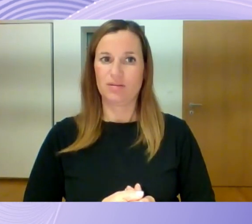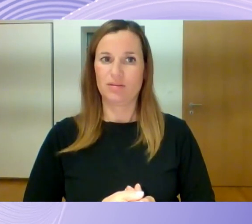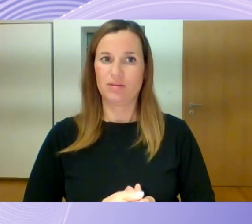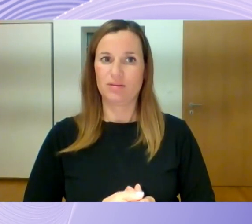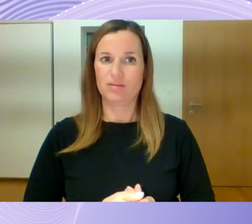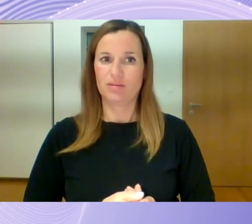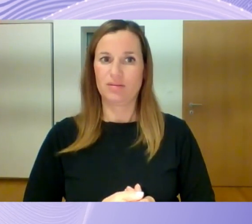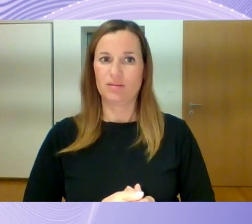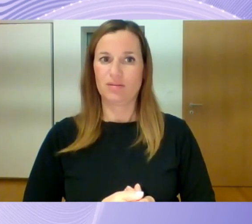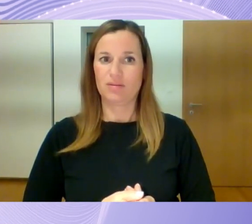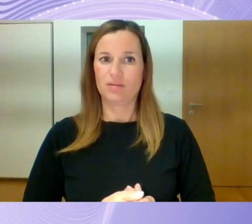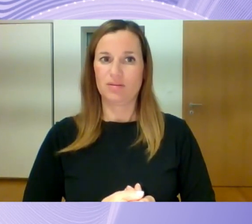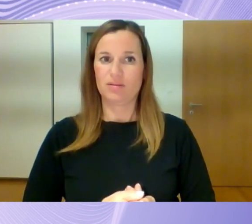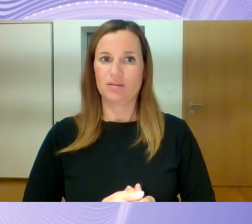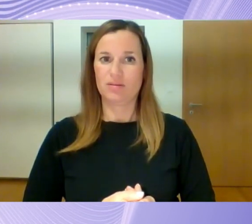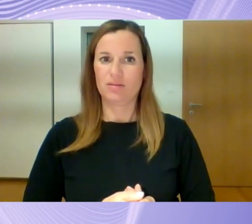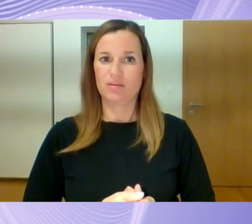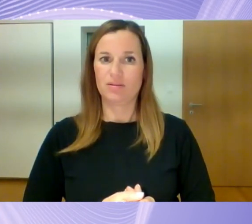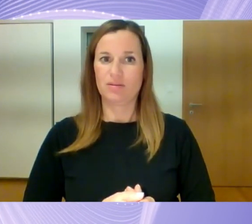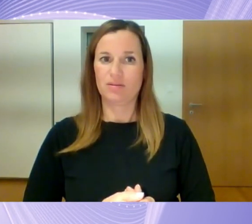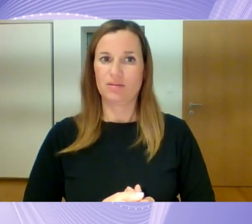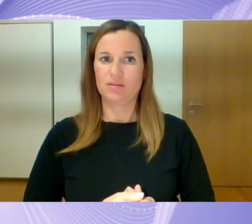Pa dvignete ritko od podlage